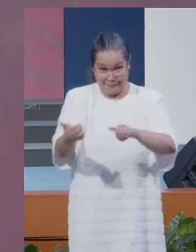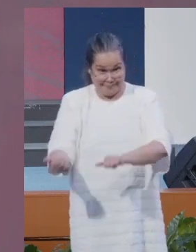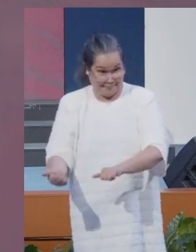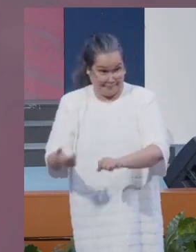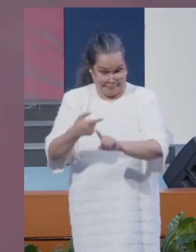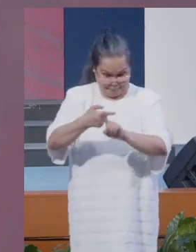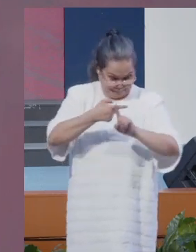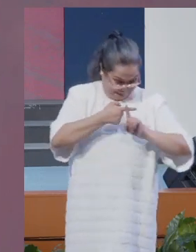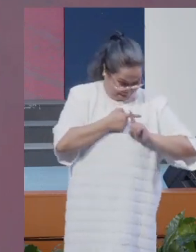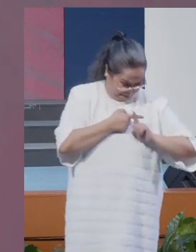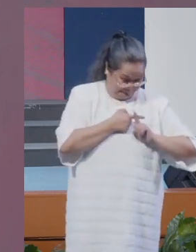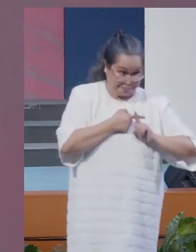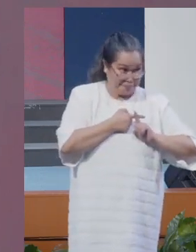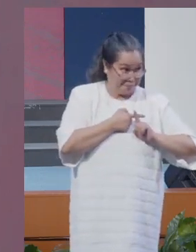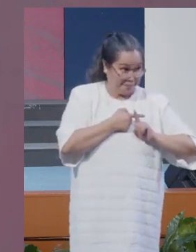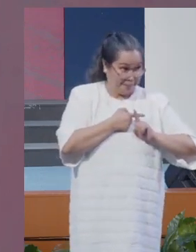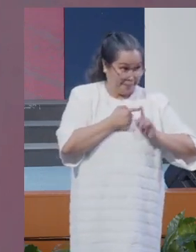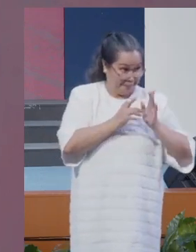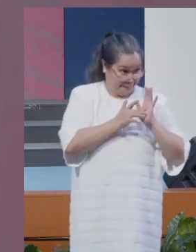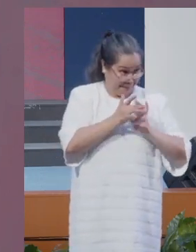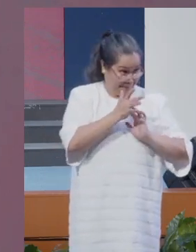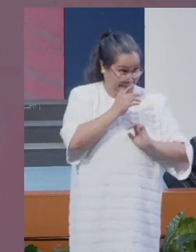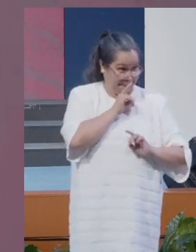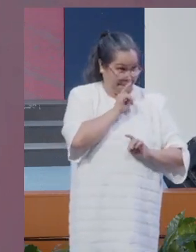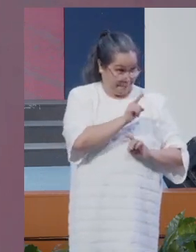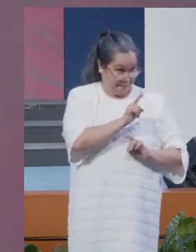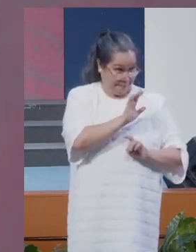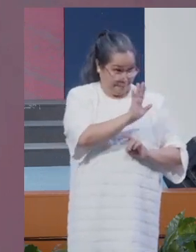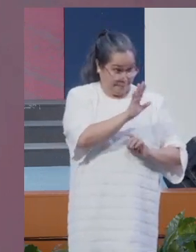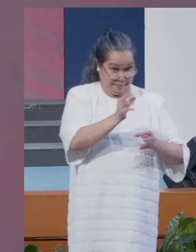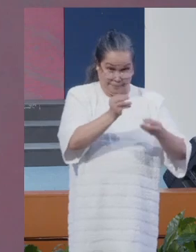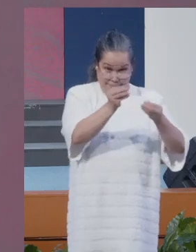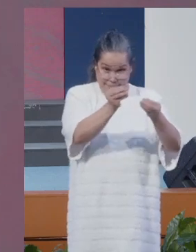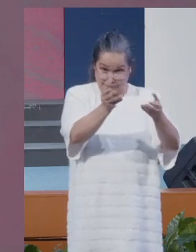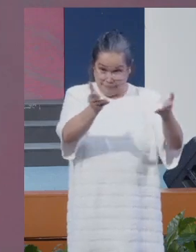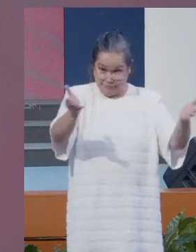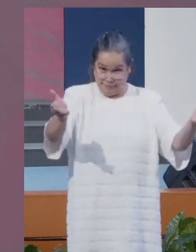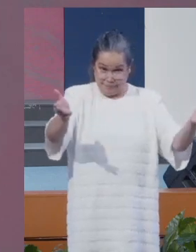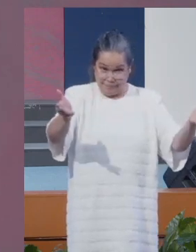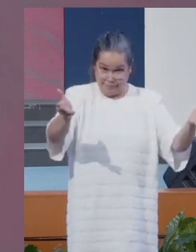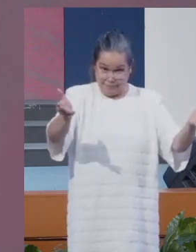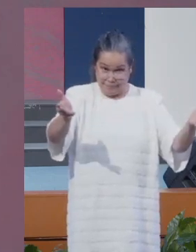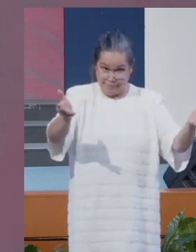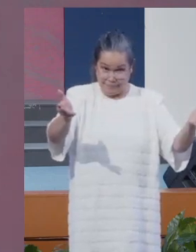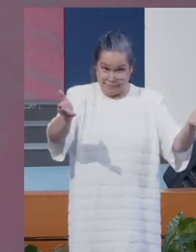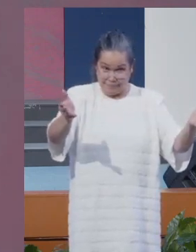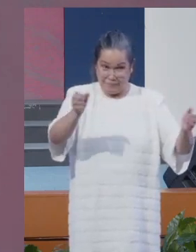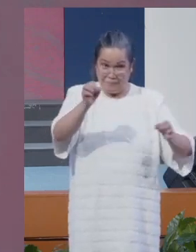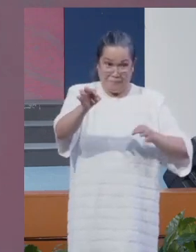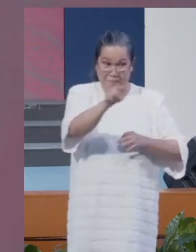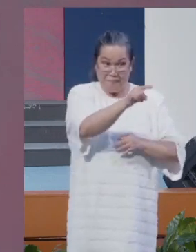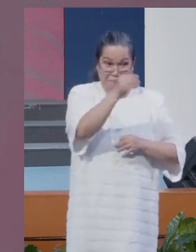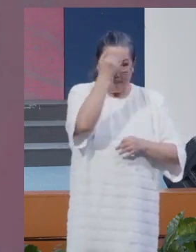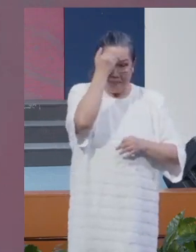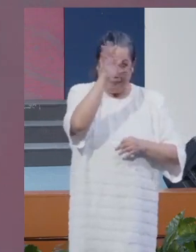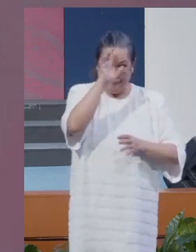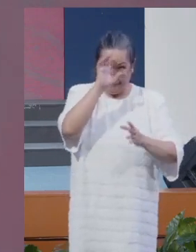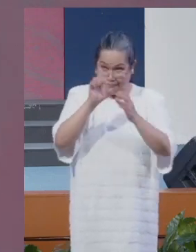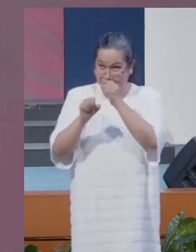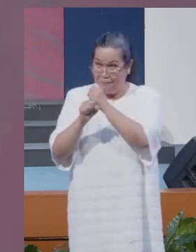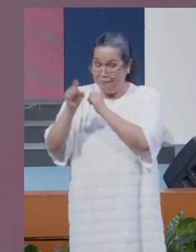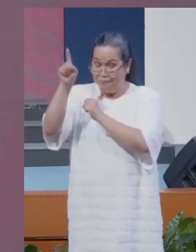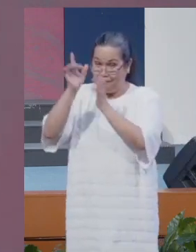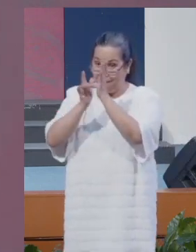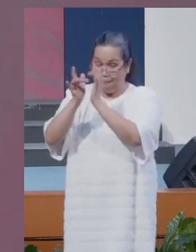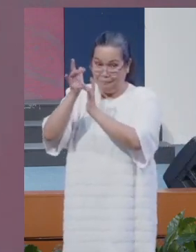tumatanggap ng kaligtasan ng Panginoon na Kanyang iniaalok sa ating lahat, kung hindi niyo pa pinananampalatayanan